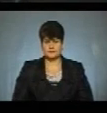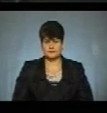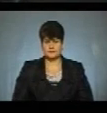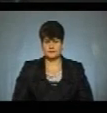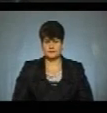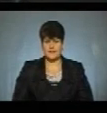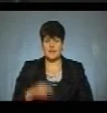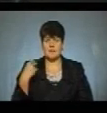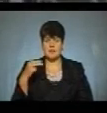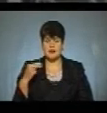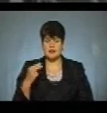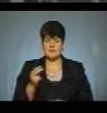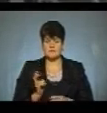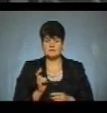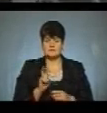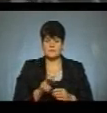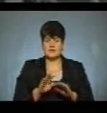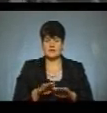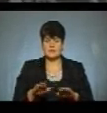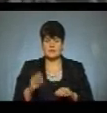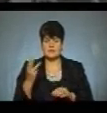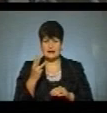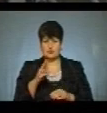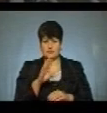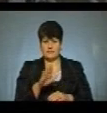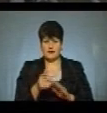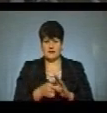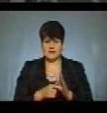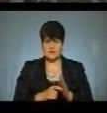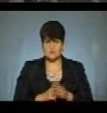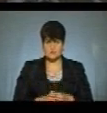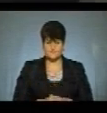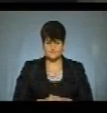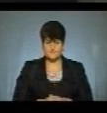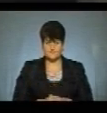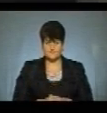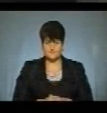На перерві до волонтерів доєдналися учні 3-го В класу.